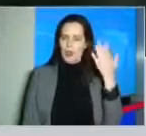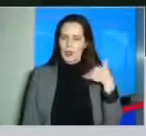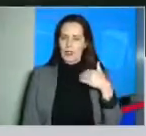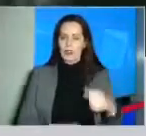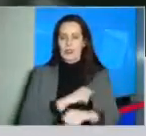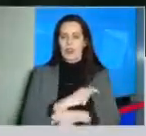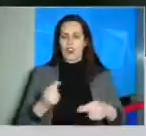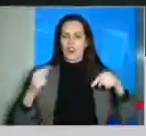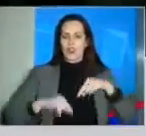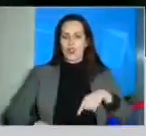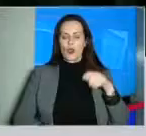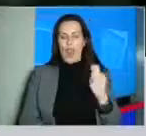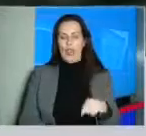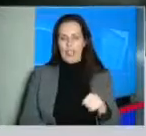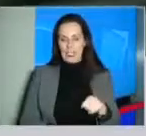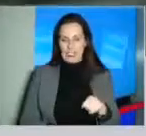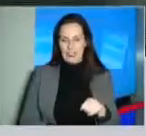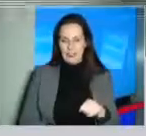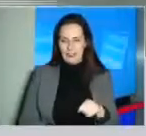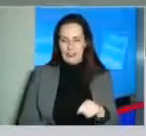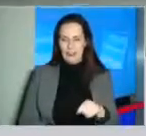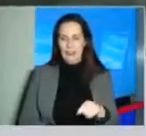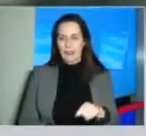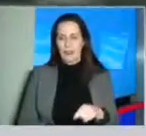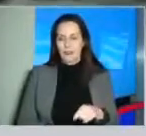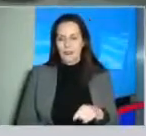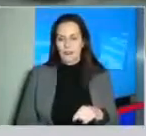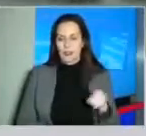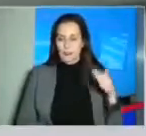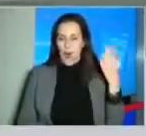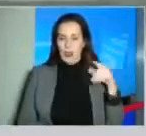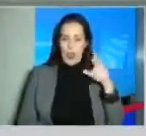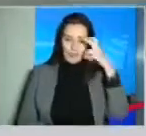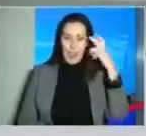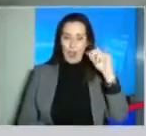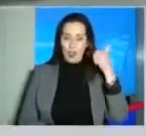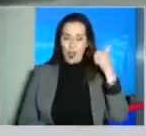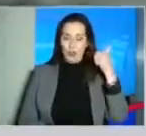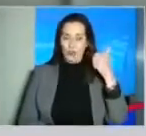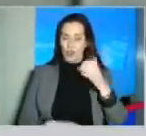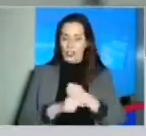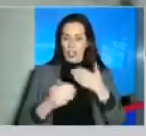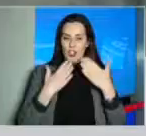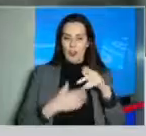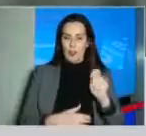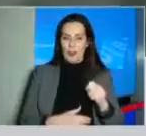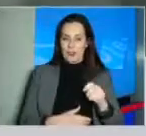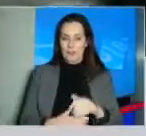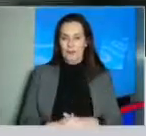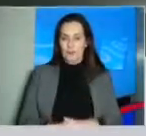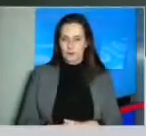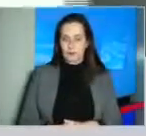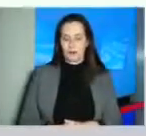יושב ראש הכנסת הראשון מטעם באמת הסיעות הערביות, והוא היה הערבי הראשון שניהל את ישיבות הכנסת מכס יושב